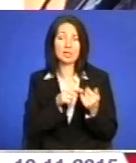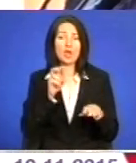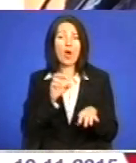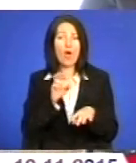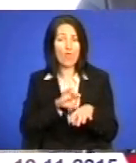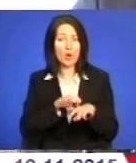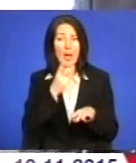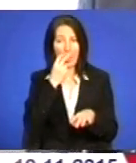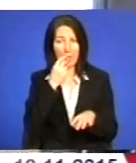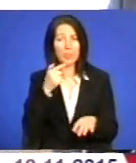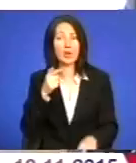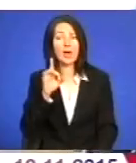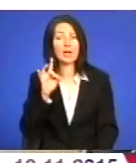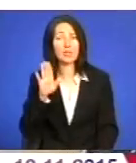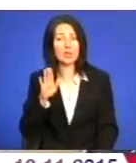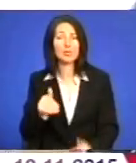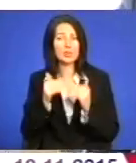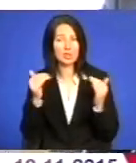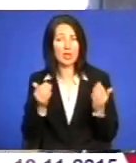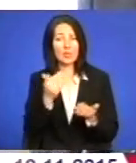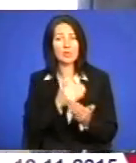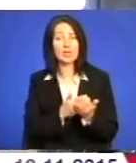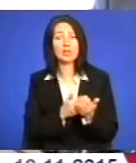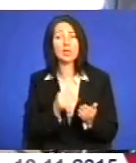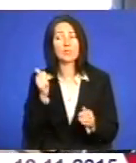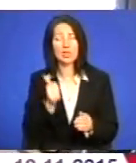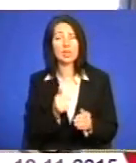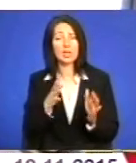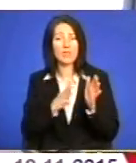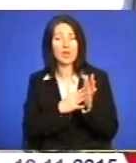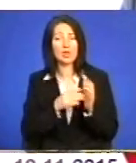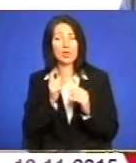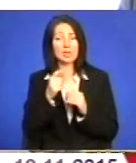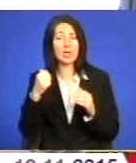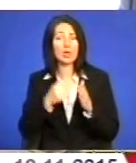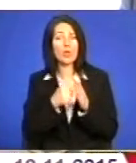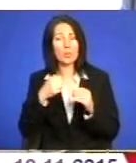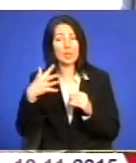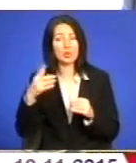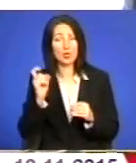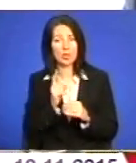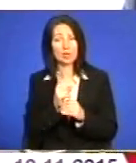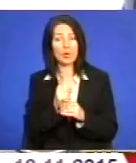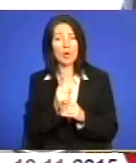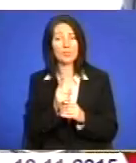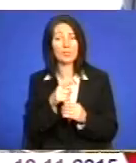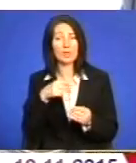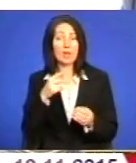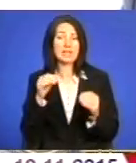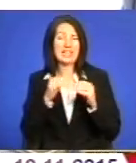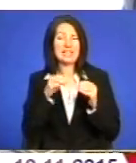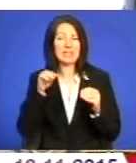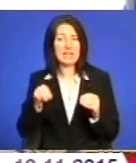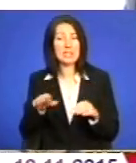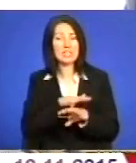зростає. За останній 46-й тиждень з 9-11 по 15-11 інтенсивний показник на 10 тисяч населення